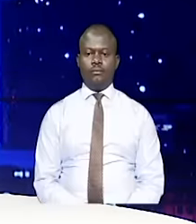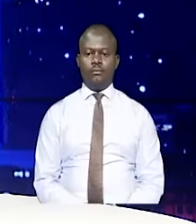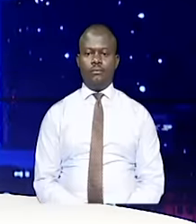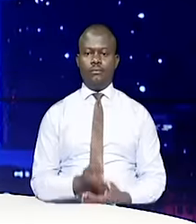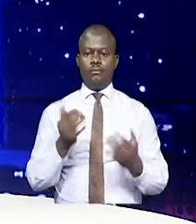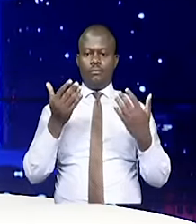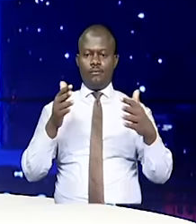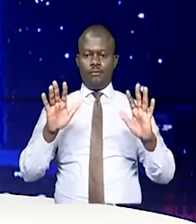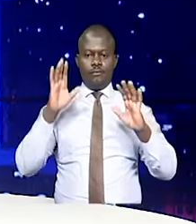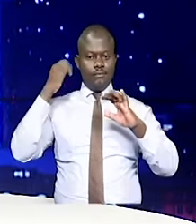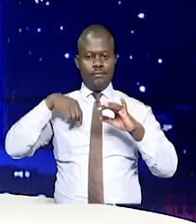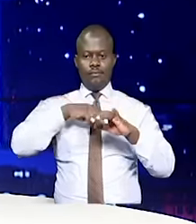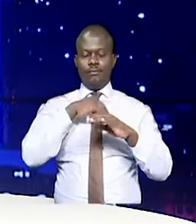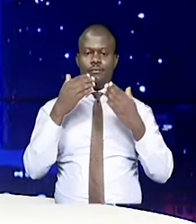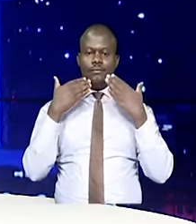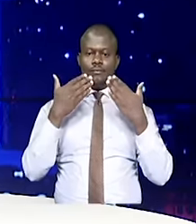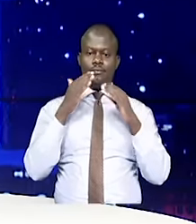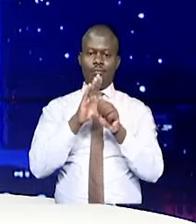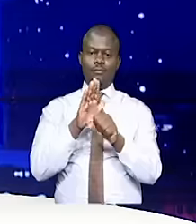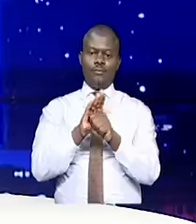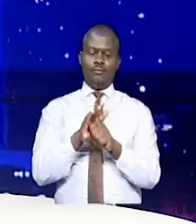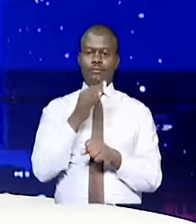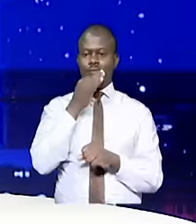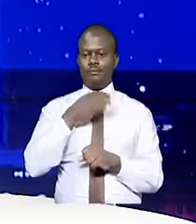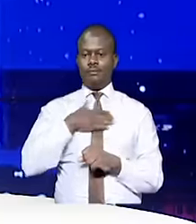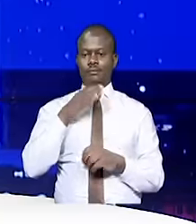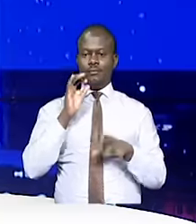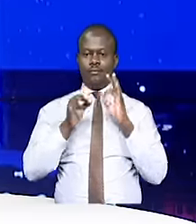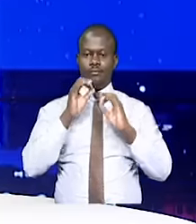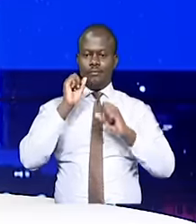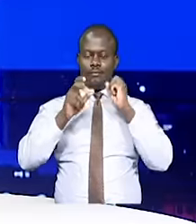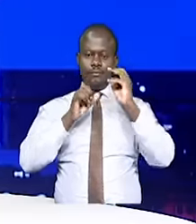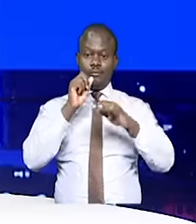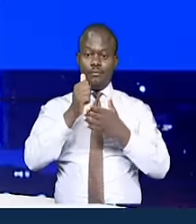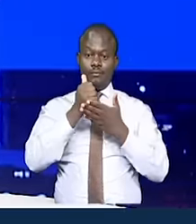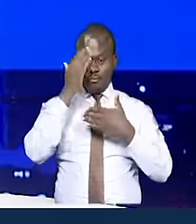amakuru yacu tubashimire mwese twabanye murano makuru shimire by'umwihariko ku mugenzi wanjye Fidel Iriza imbo